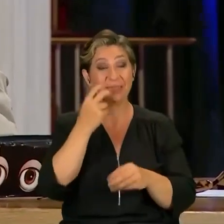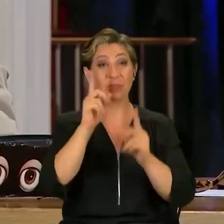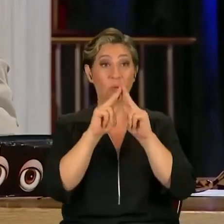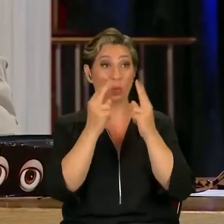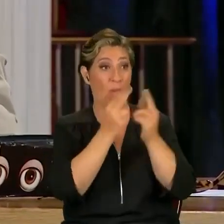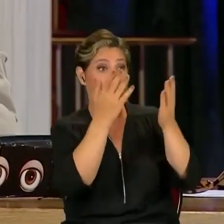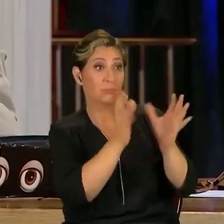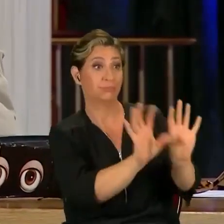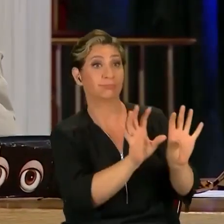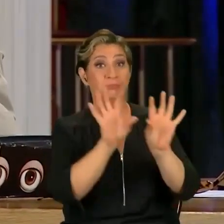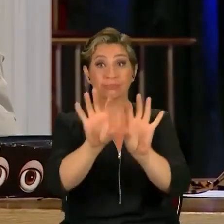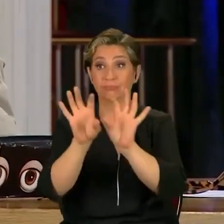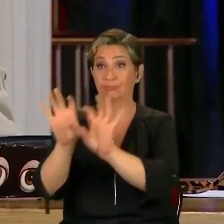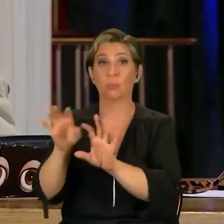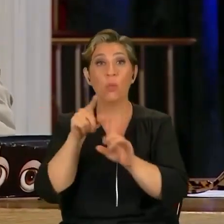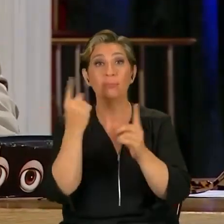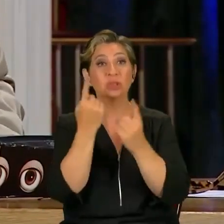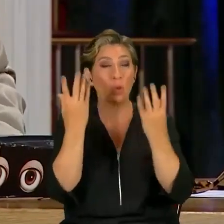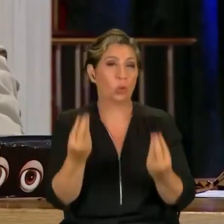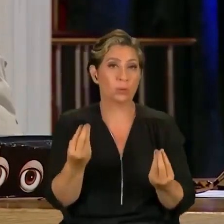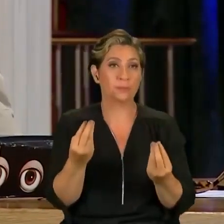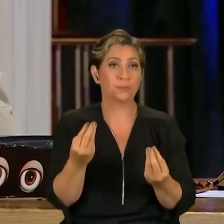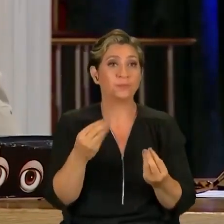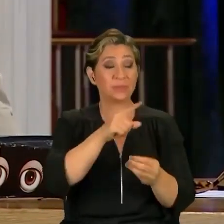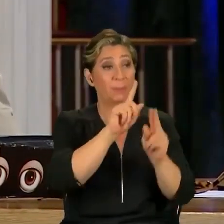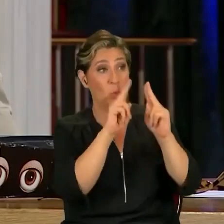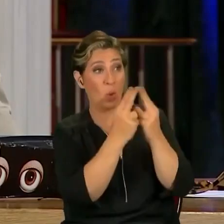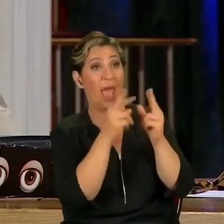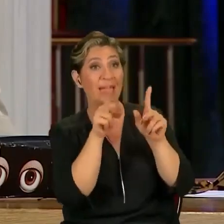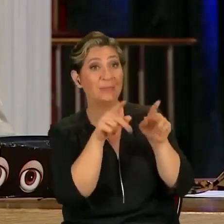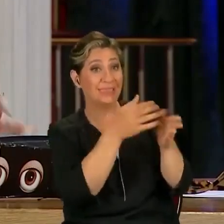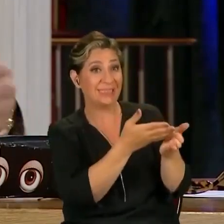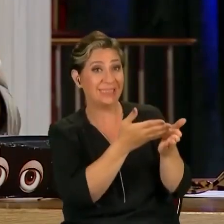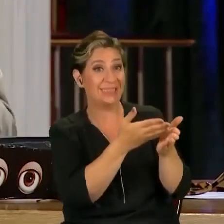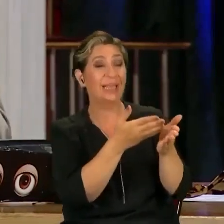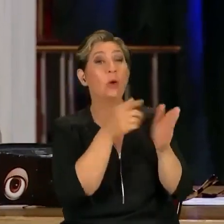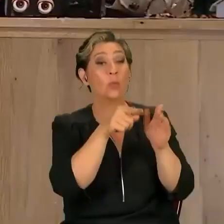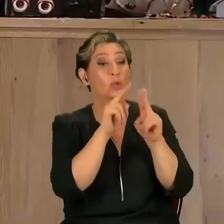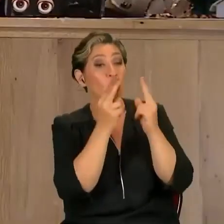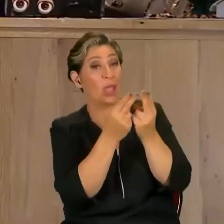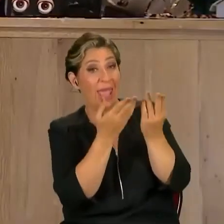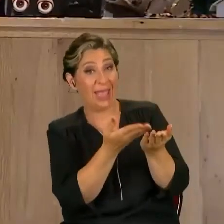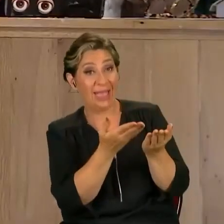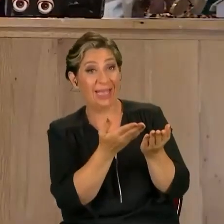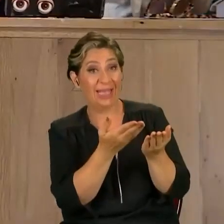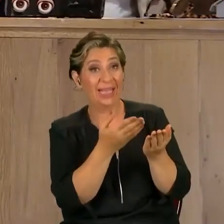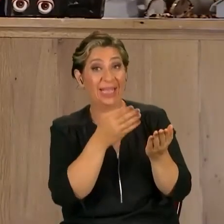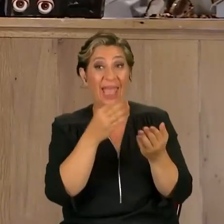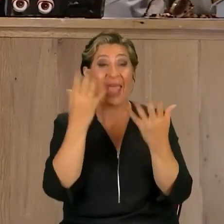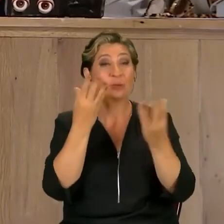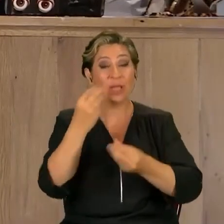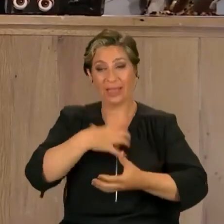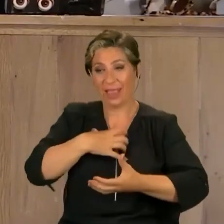dünya. Dolayısıyla böyle bir şey oldu. Yani şimdi sen bir dünyasın. Sen bir dünyasın. Bu dünyayı